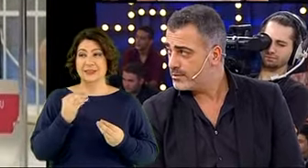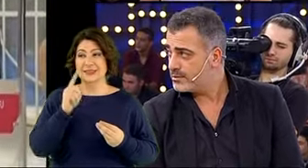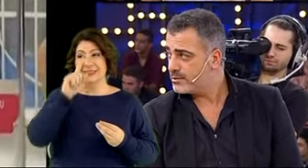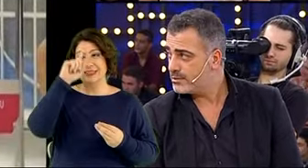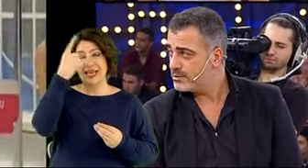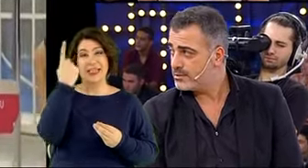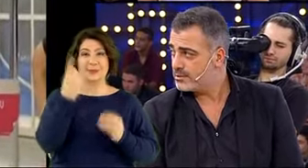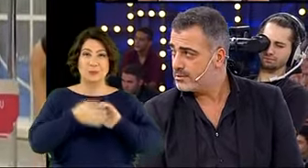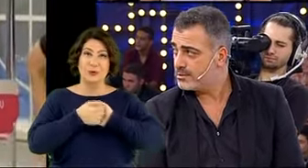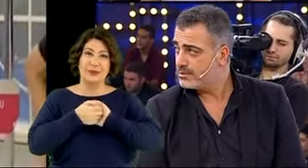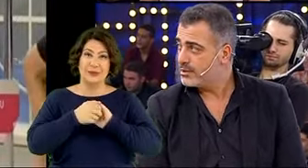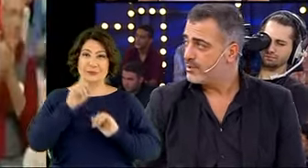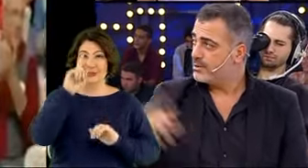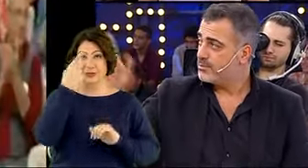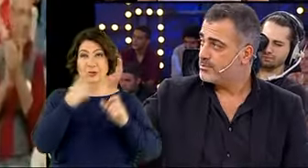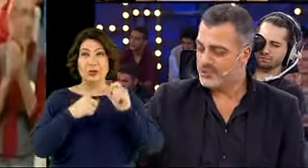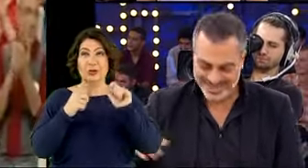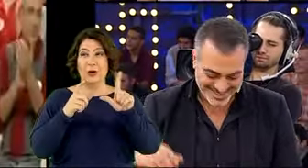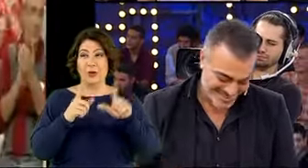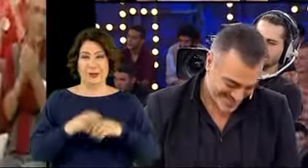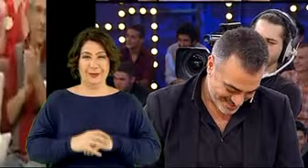Yalnızım dostlarım, yalnızım sol.